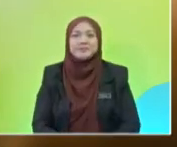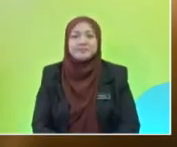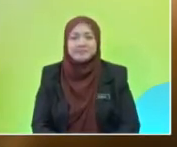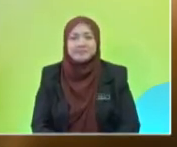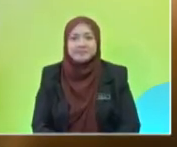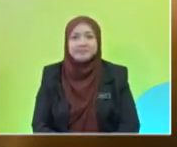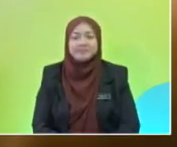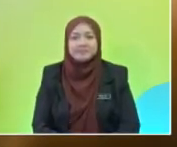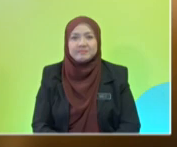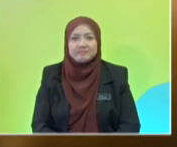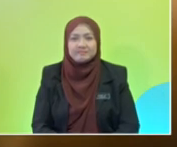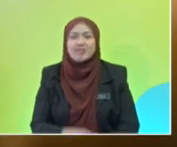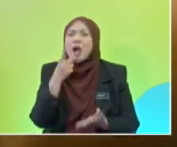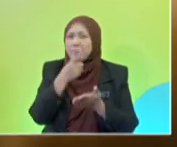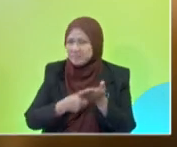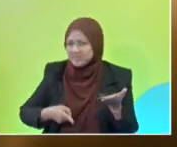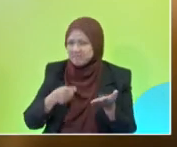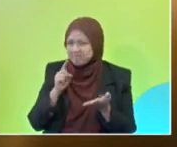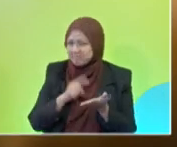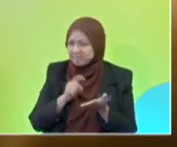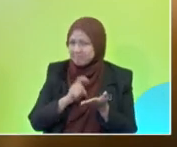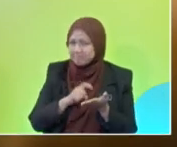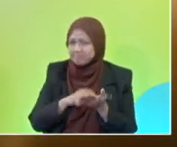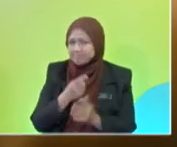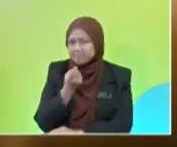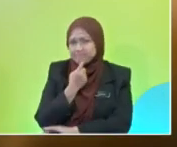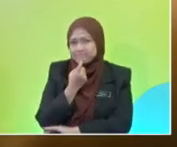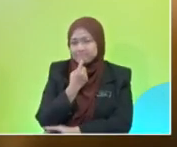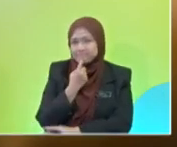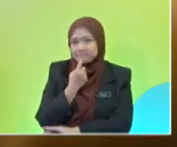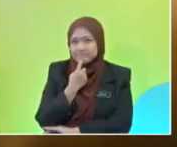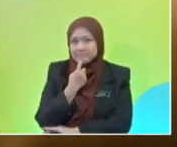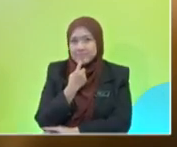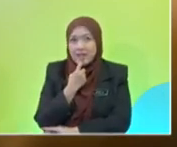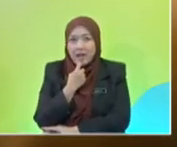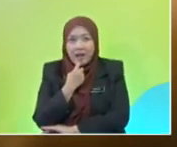lagi satu yang ini apa Serigala